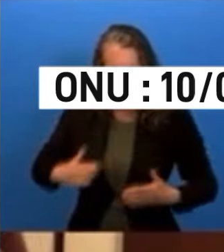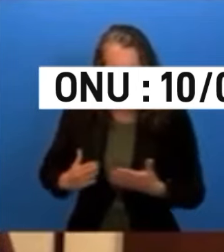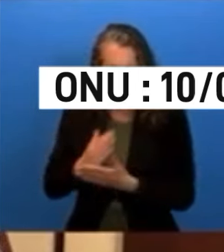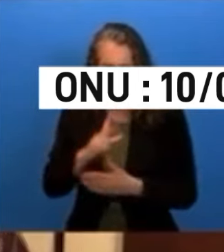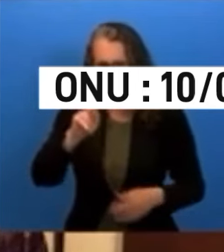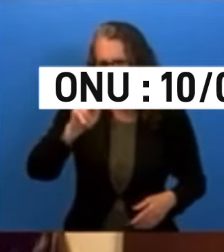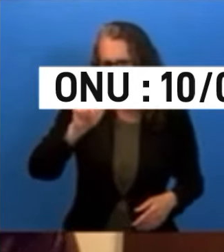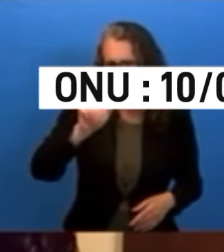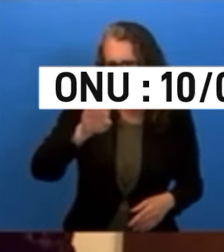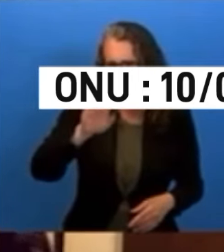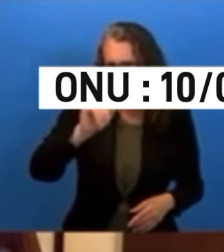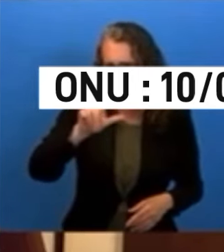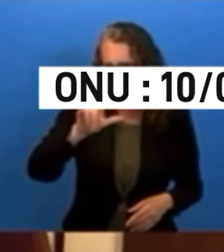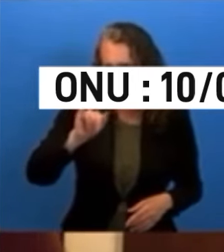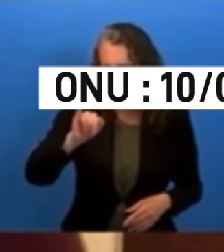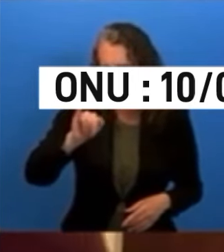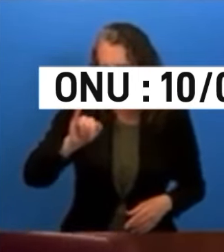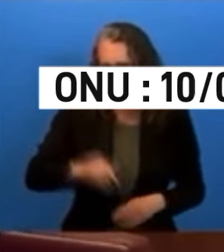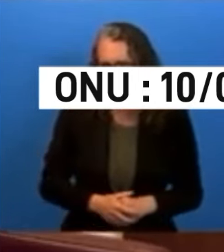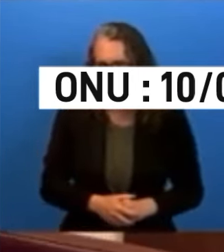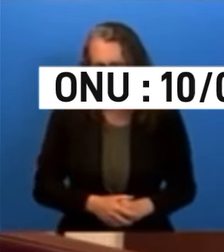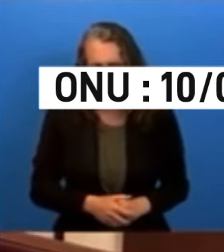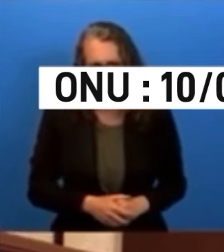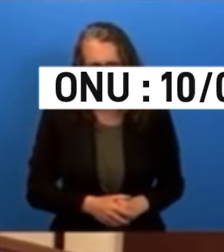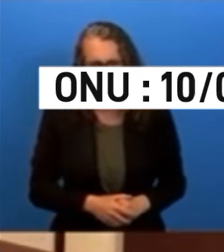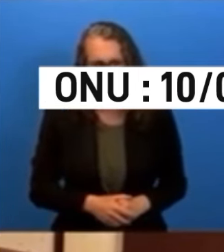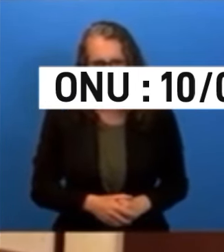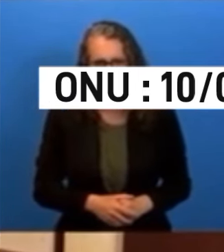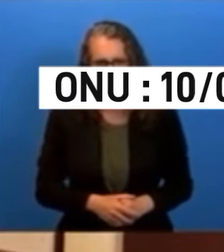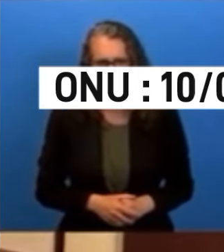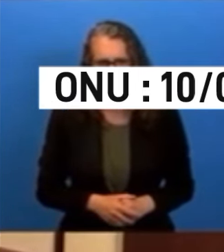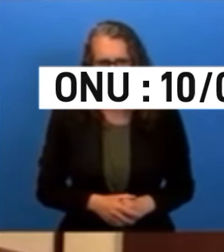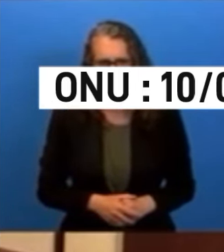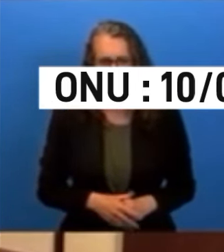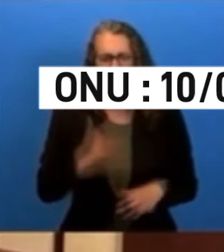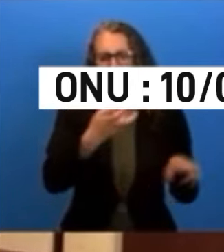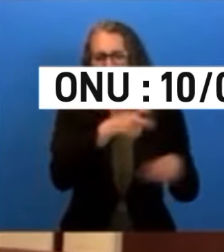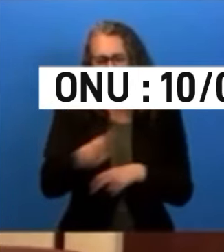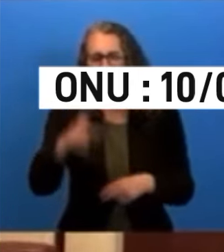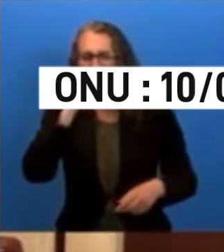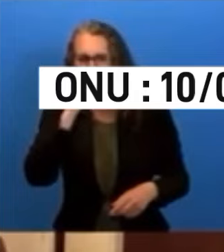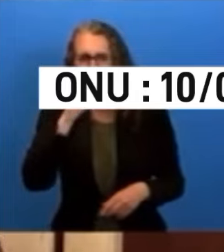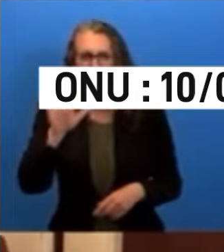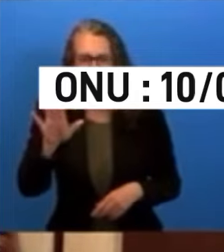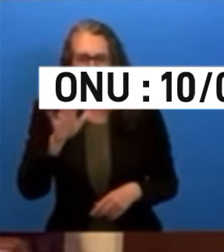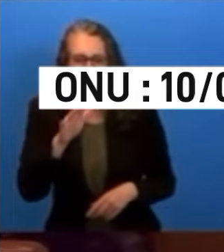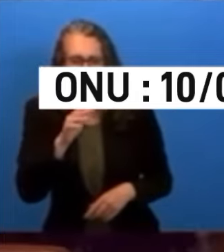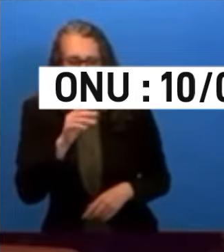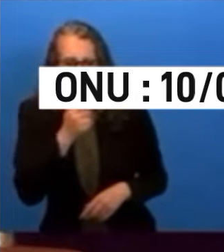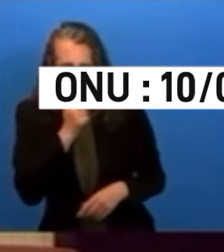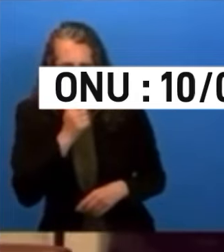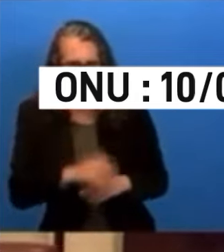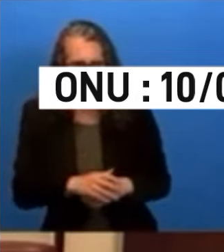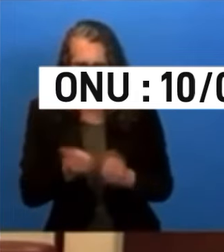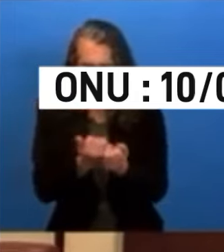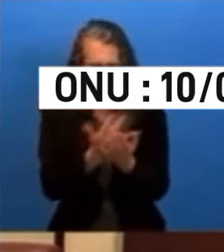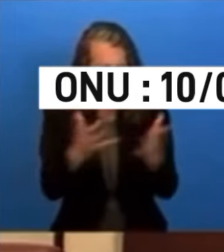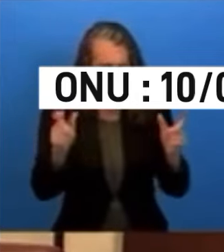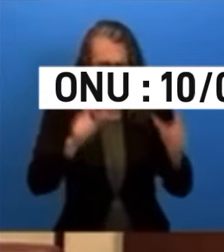لحقوق الإنسان في منطقة القبائل. حاليا أكثر من 500 شخص من